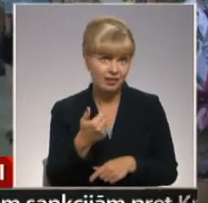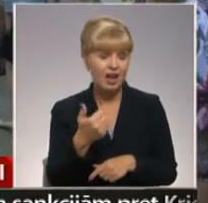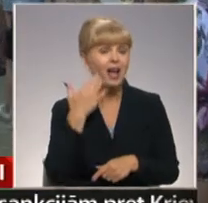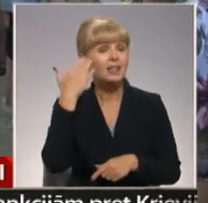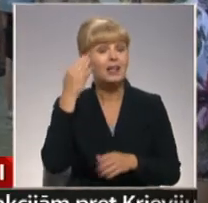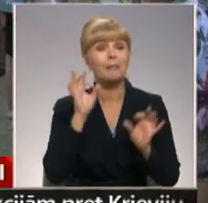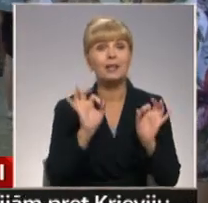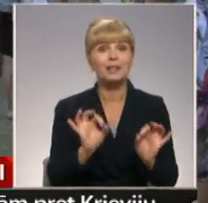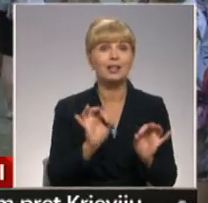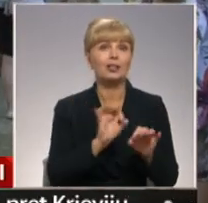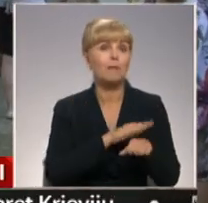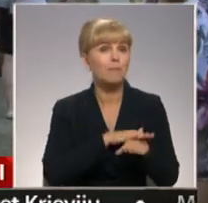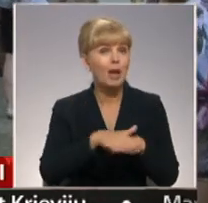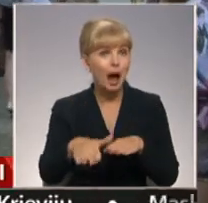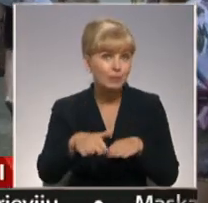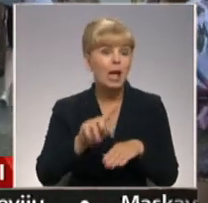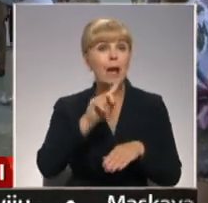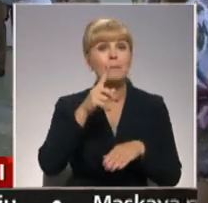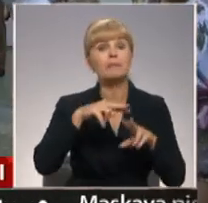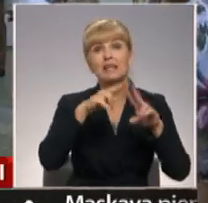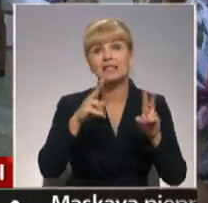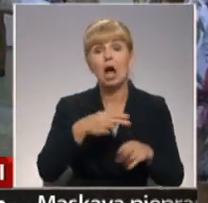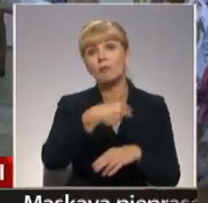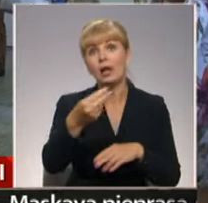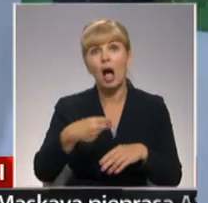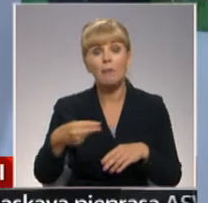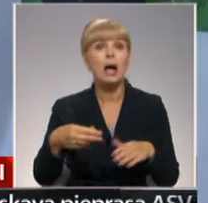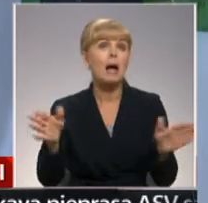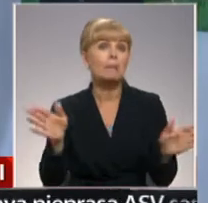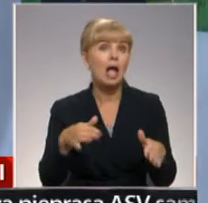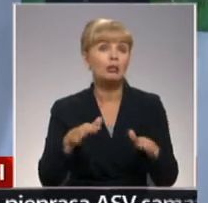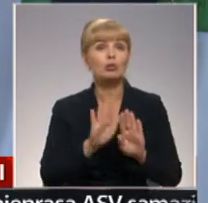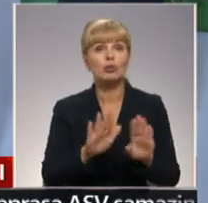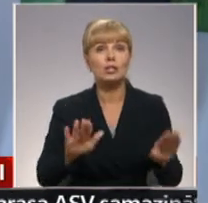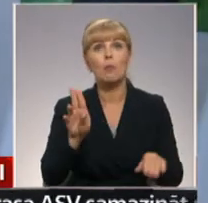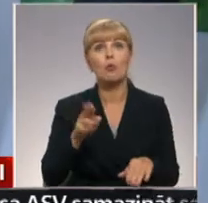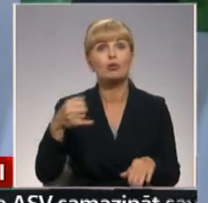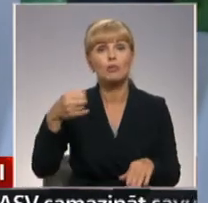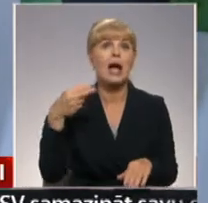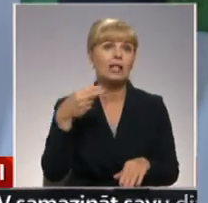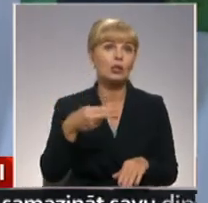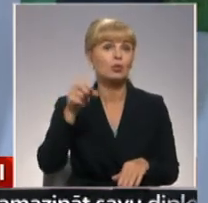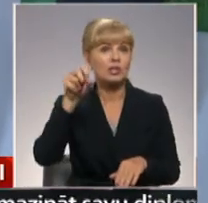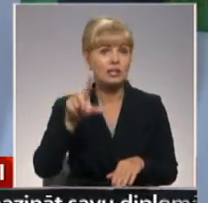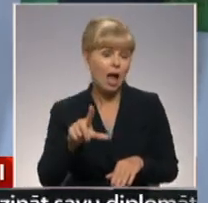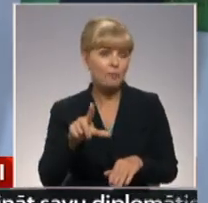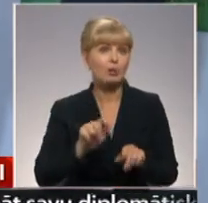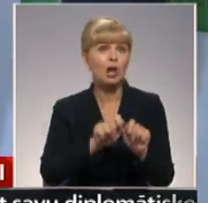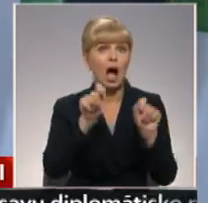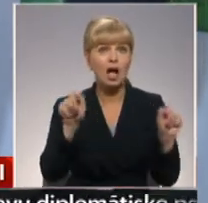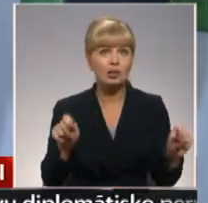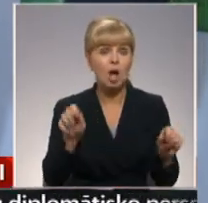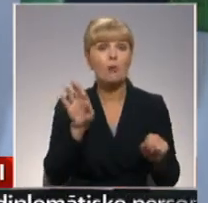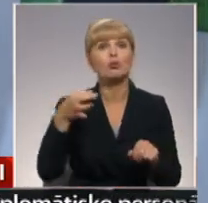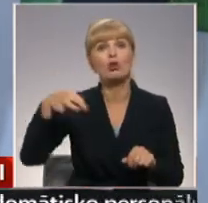Sapņi tik tiešām piepildās. Pirmā starptautiskā glezniecības plenēra izstādes Valdis Buša 2017. Atklāšanā uzsvēra Valda